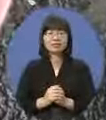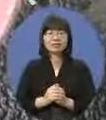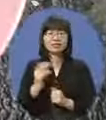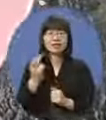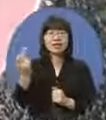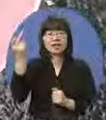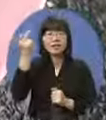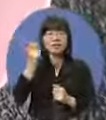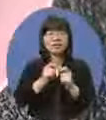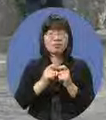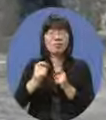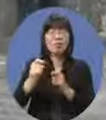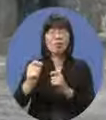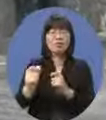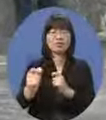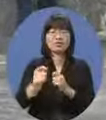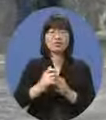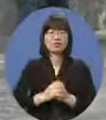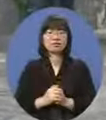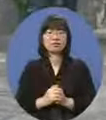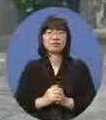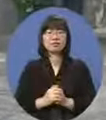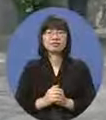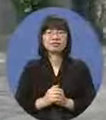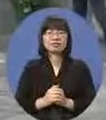형은 멀리서.